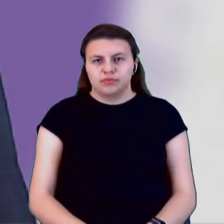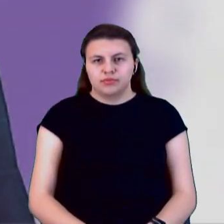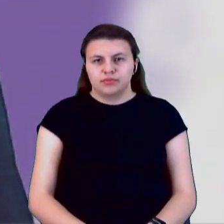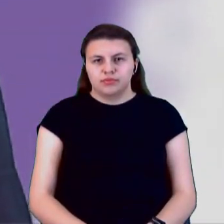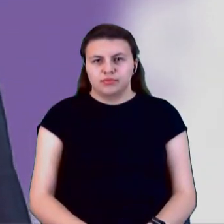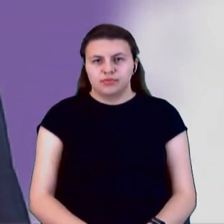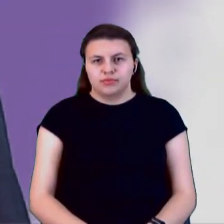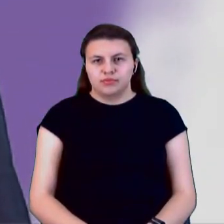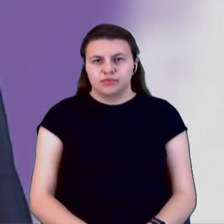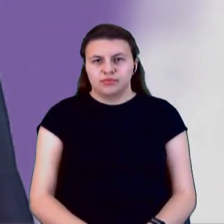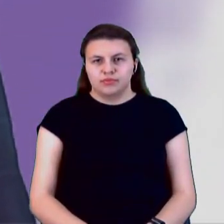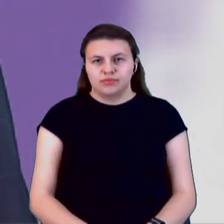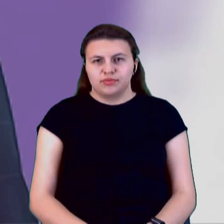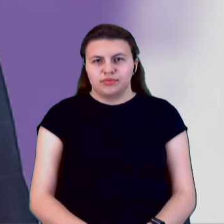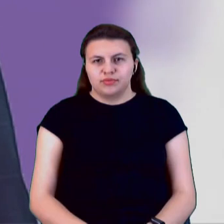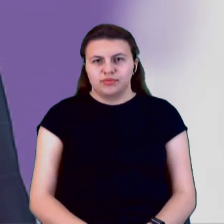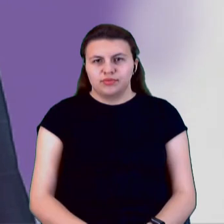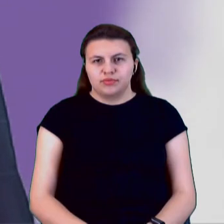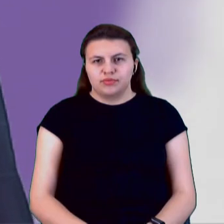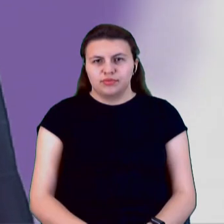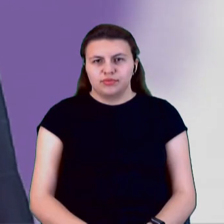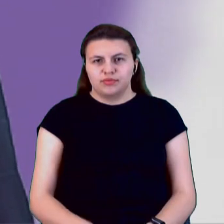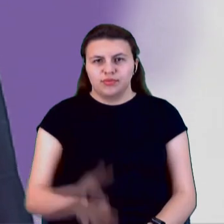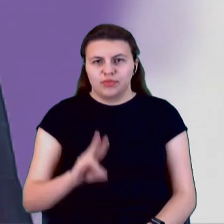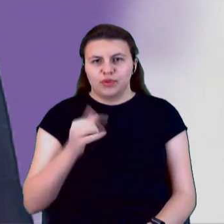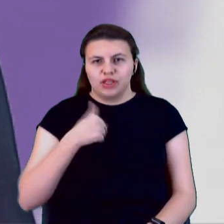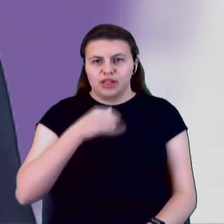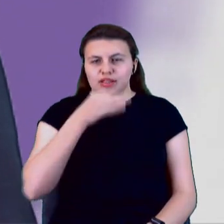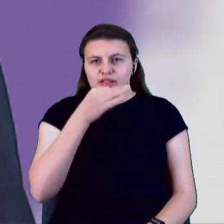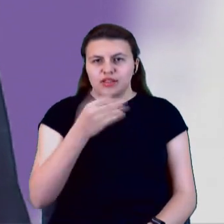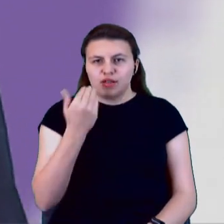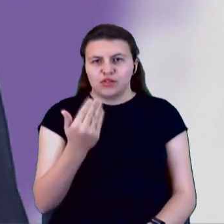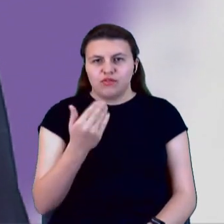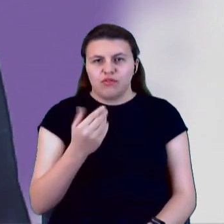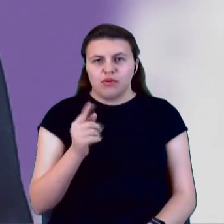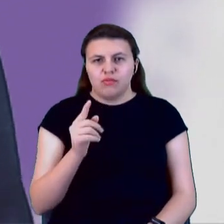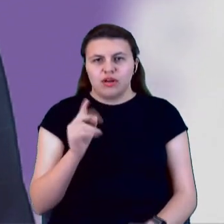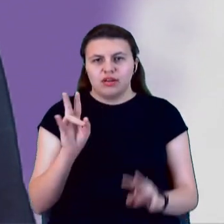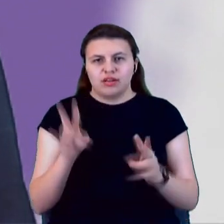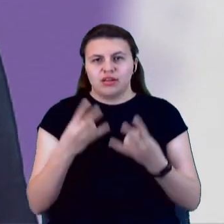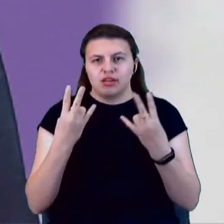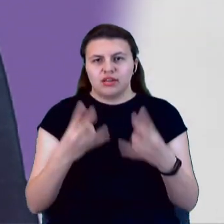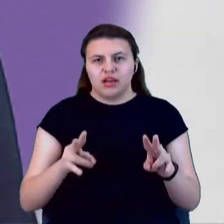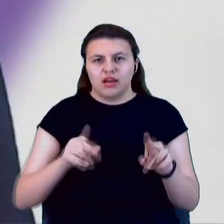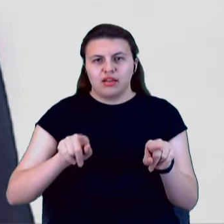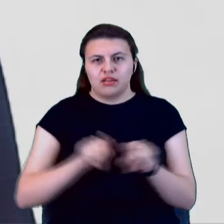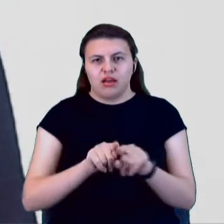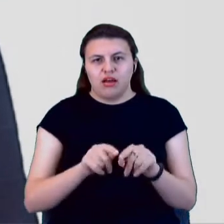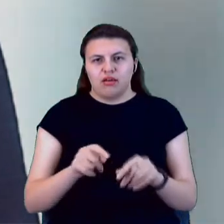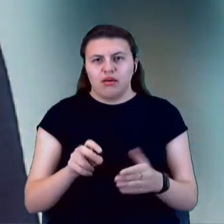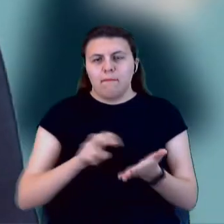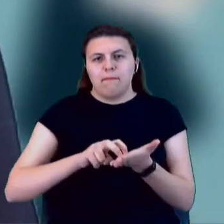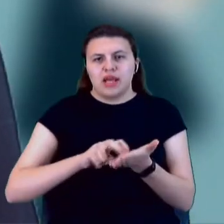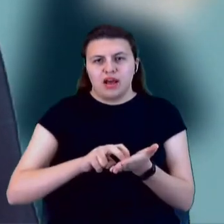Ну, я скажу вам, что не надо так, наверное, бояться трудовой миграции. Это